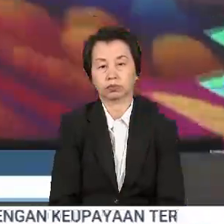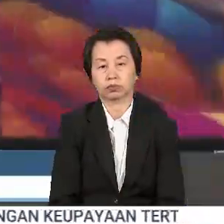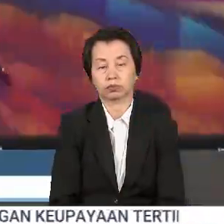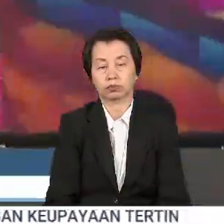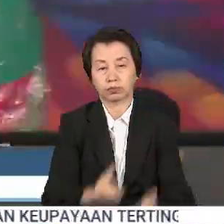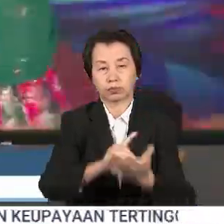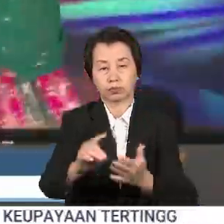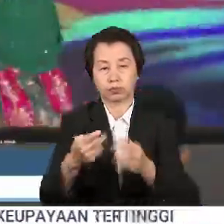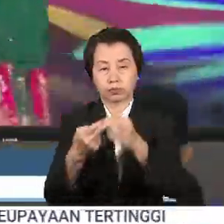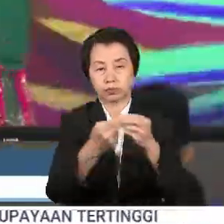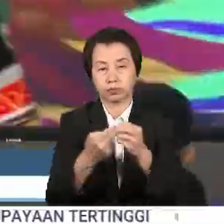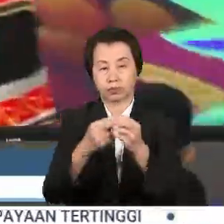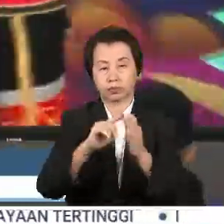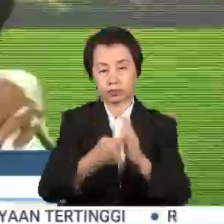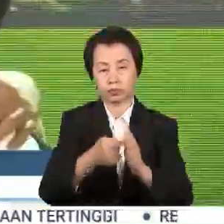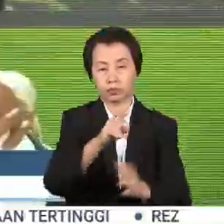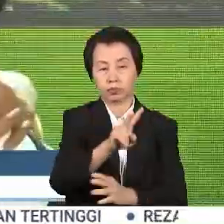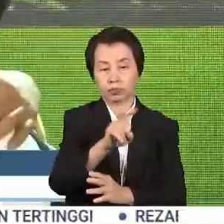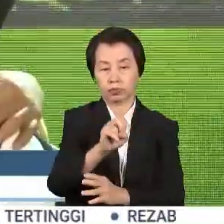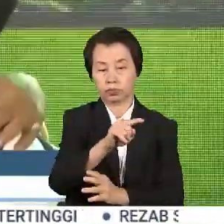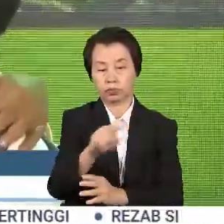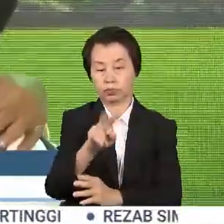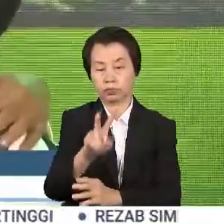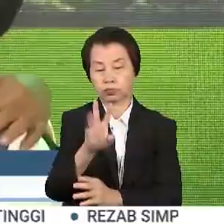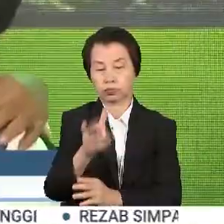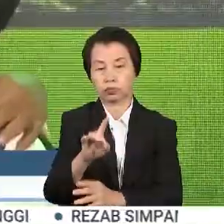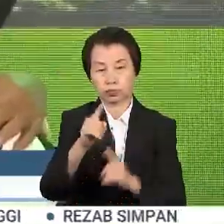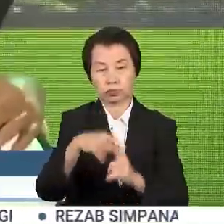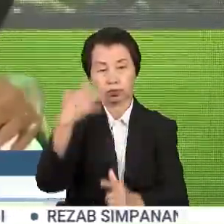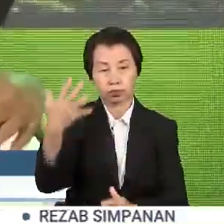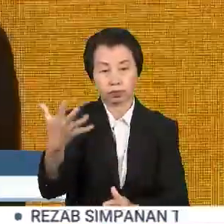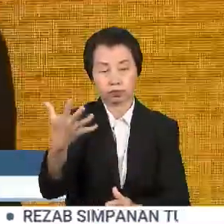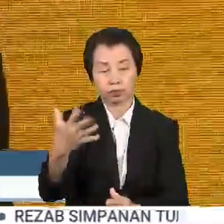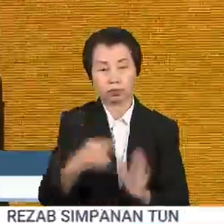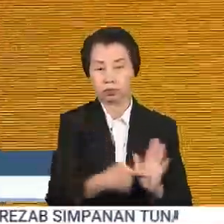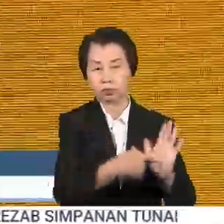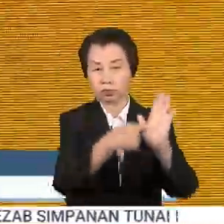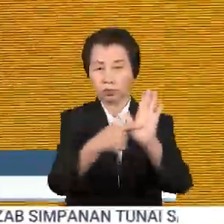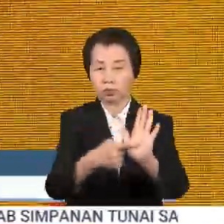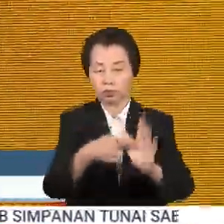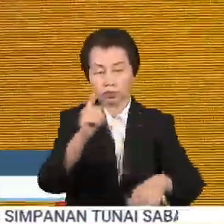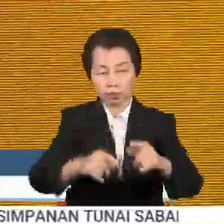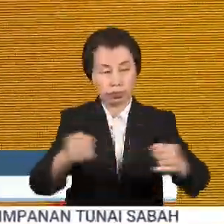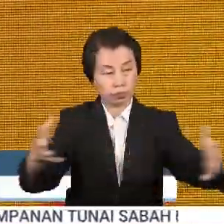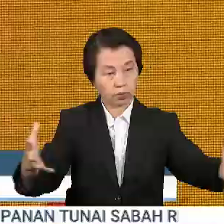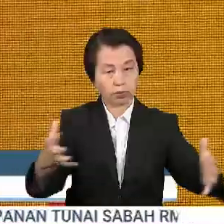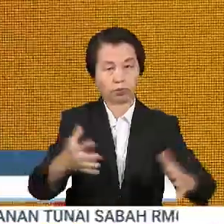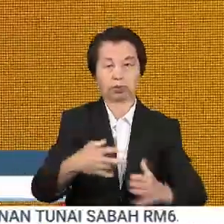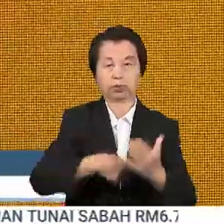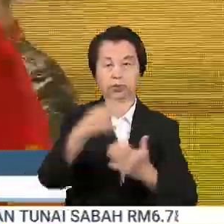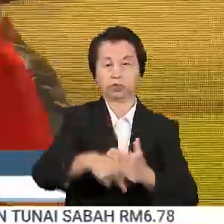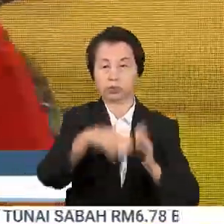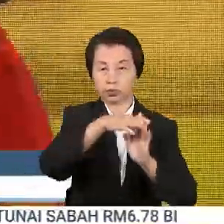Minggu Perpaduan yang bermula pada 20 hingga 28 Mei menampilkan pelbagai pengisian